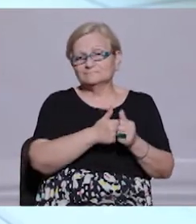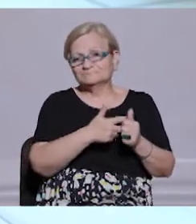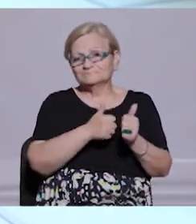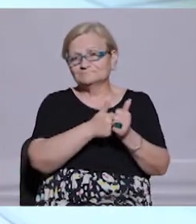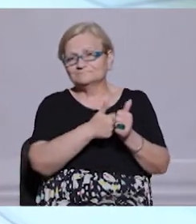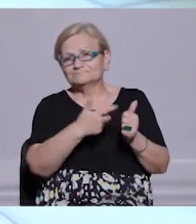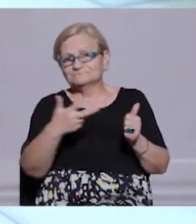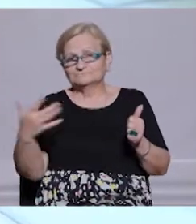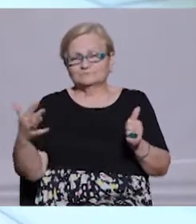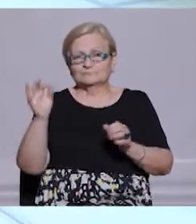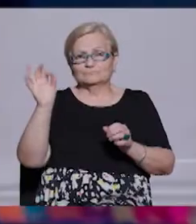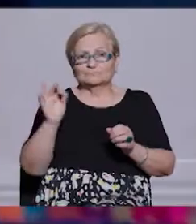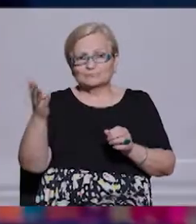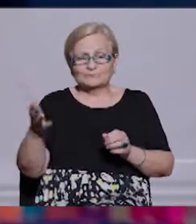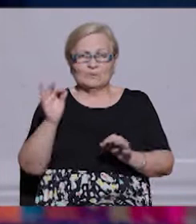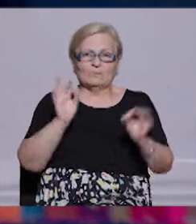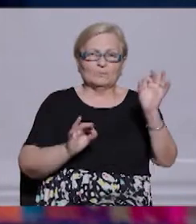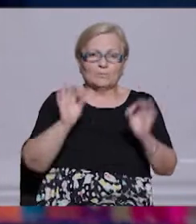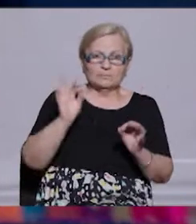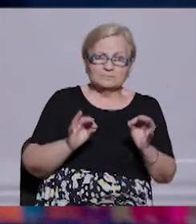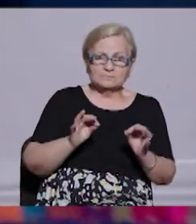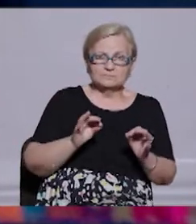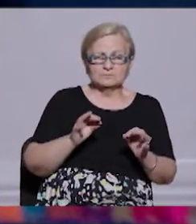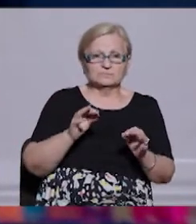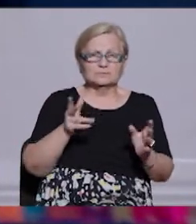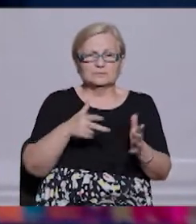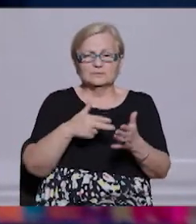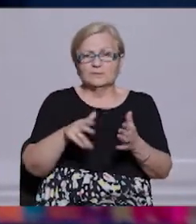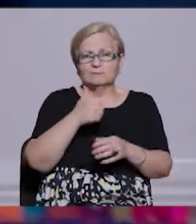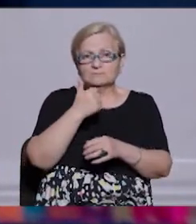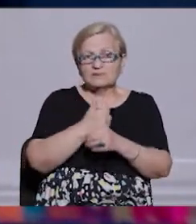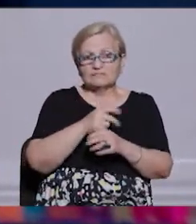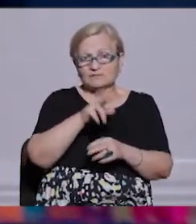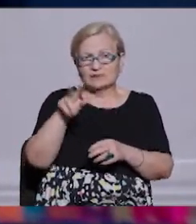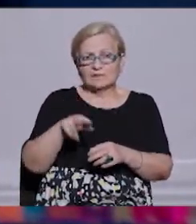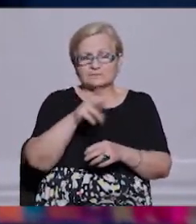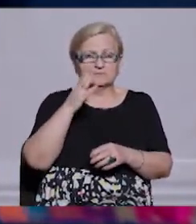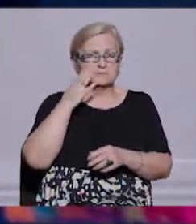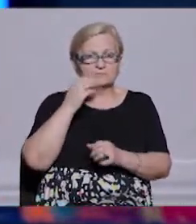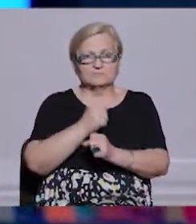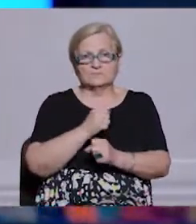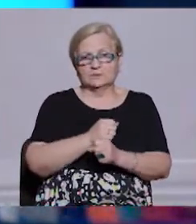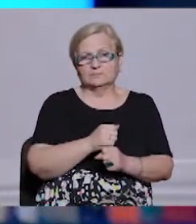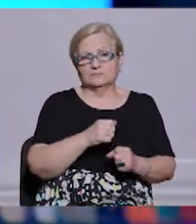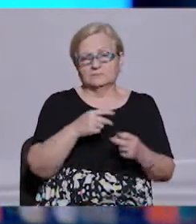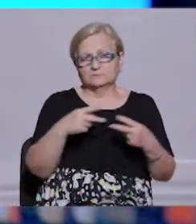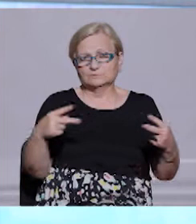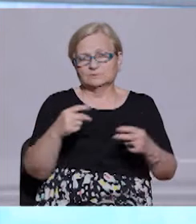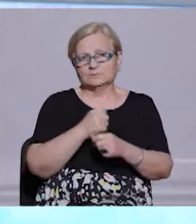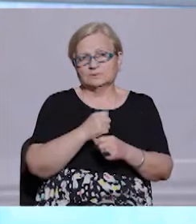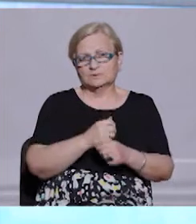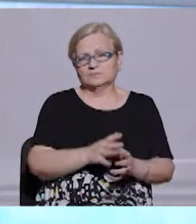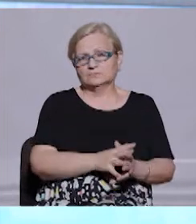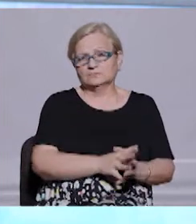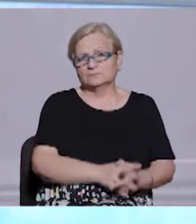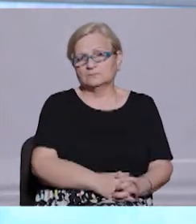იფიქროთ. პროცენტებში და პროპორციით ჩაწერთ თუ უბრალოდ ნაწილებში იფიქროთ, თავარია ერთნაირად და სწორად. ტოლობიდან ტოლზე სწორად